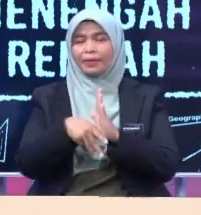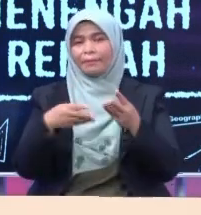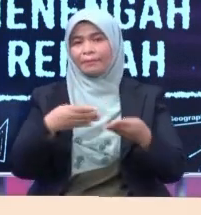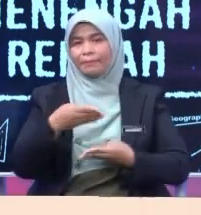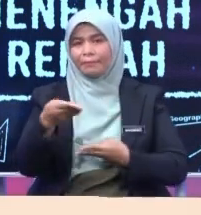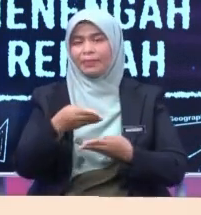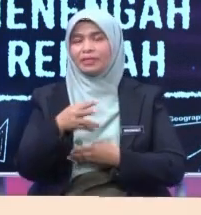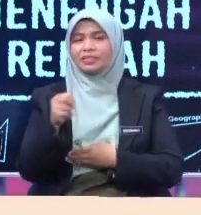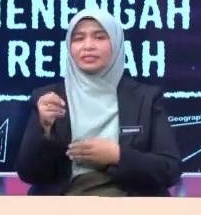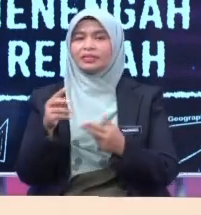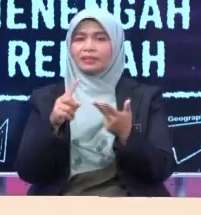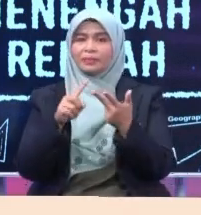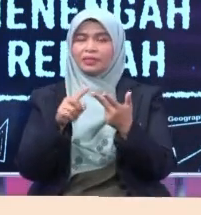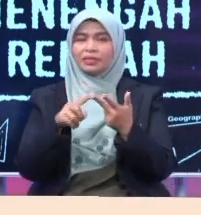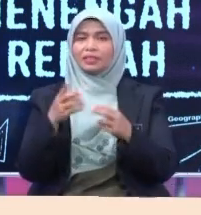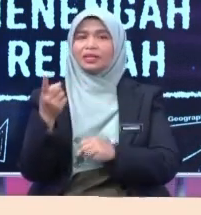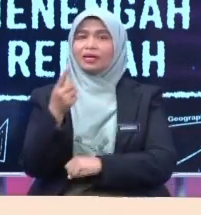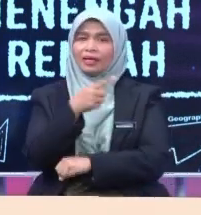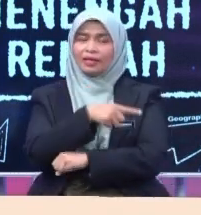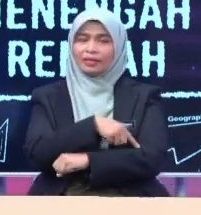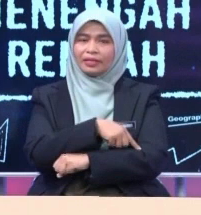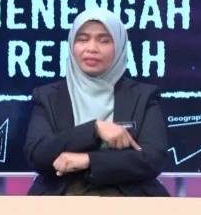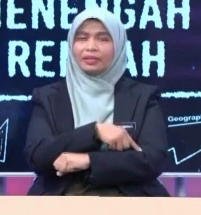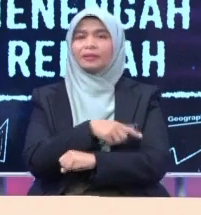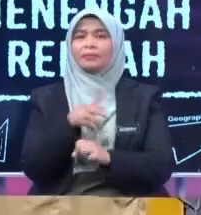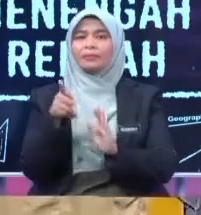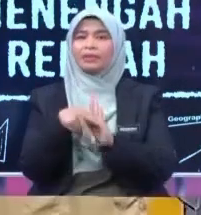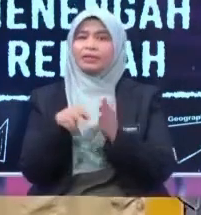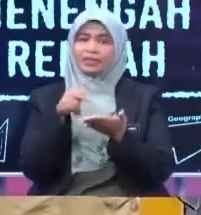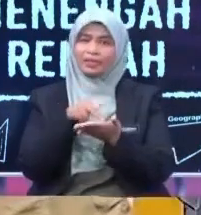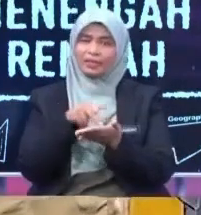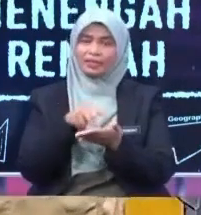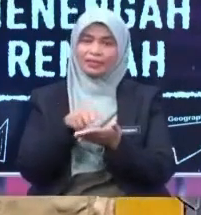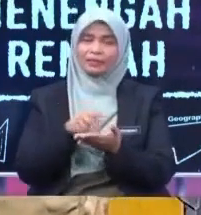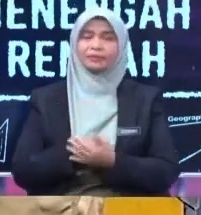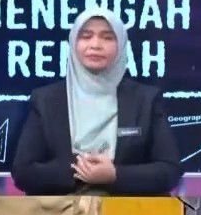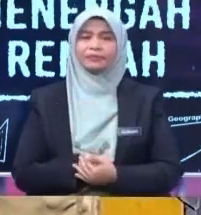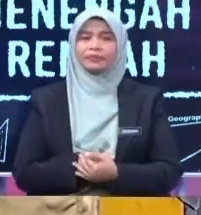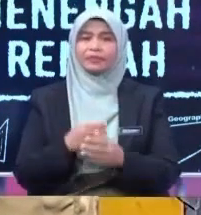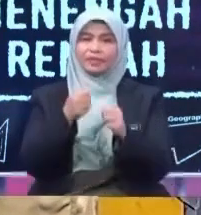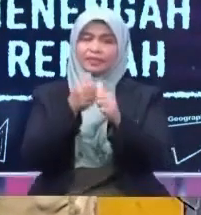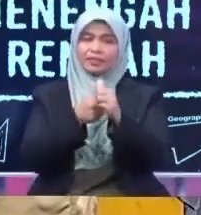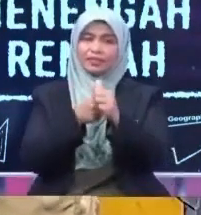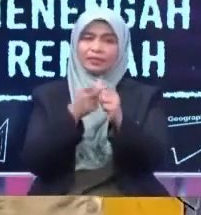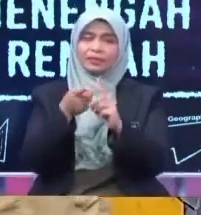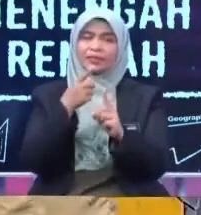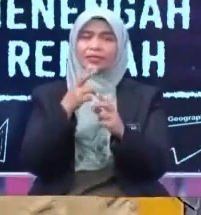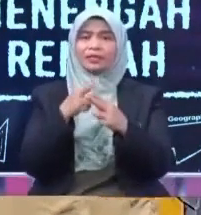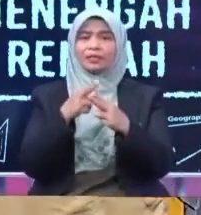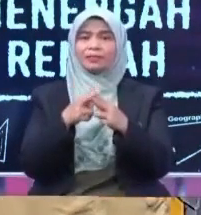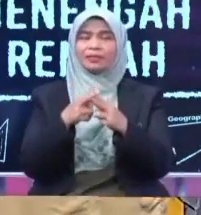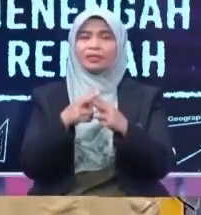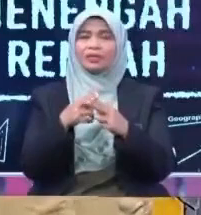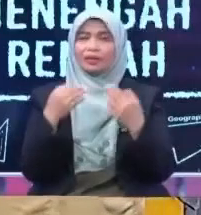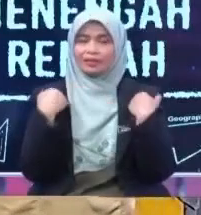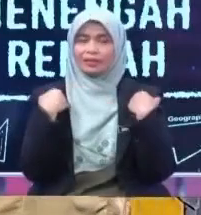yang ketiga ialah Yaumul Hisab, iaitu hari perhitungan. Dan setiap daripada nama-nama ni ada